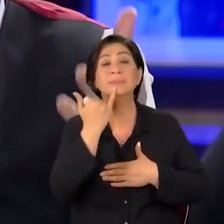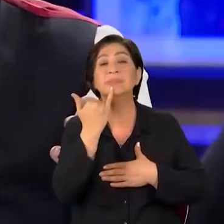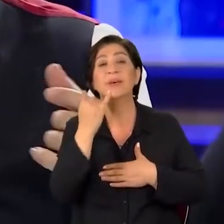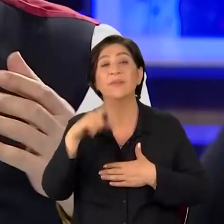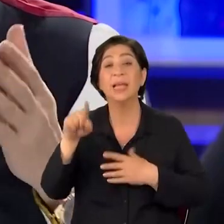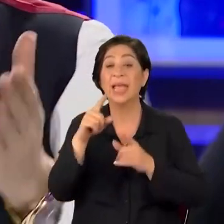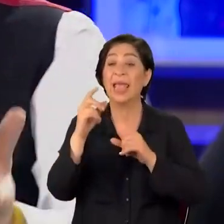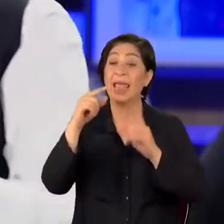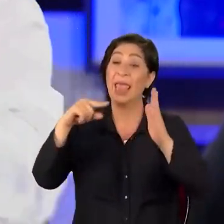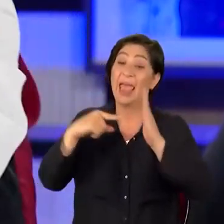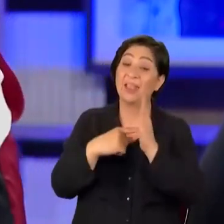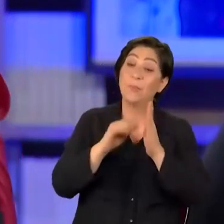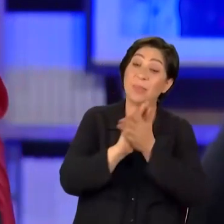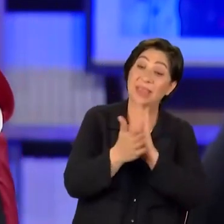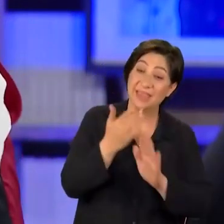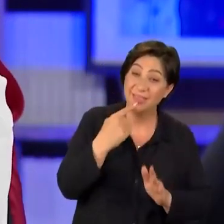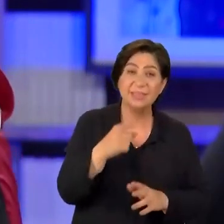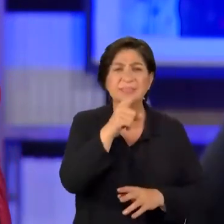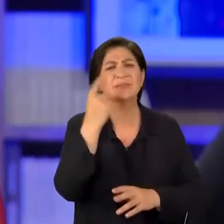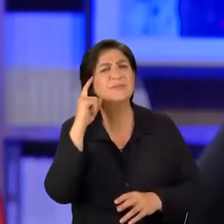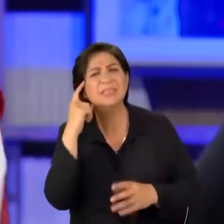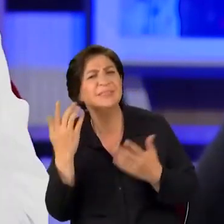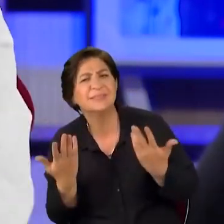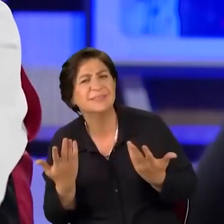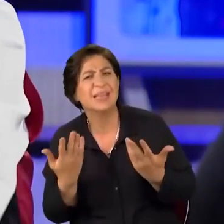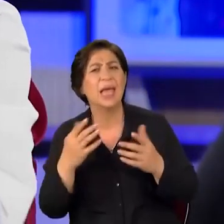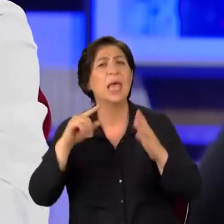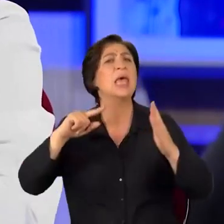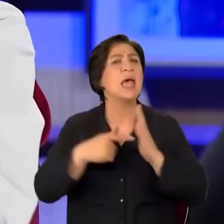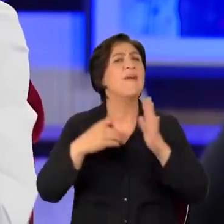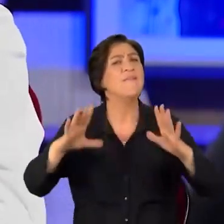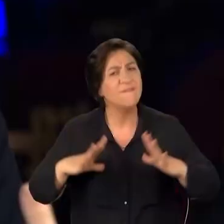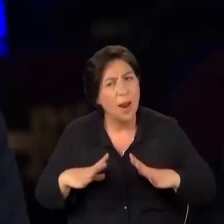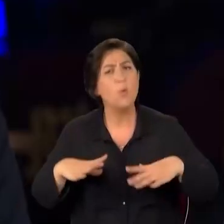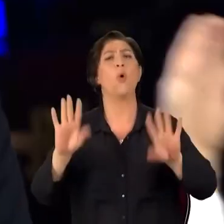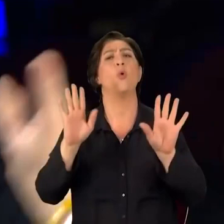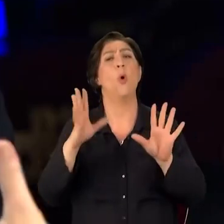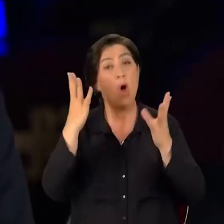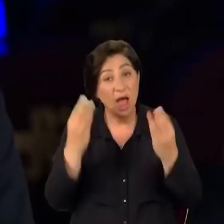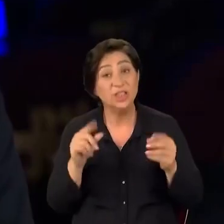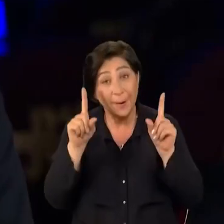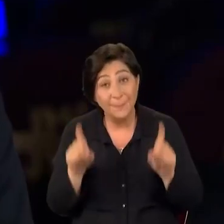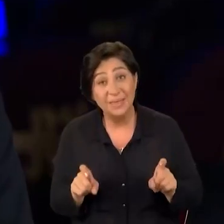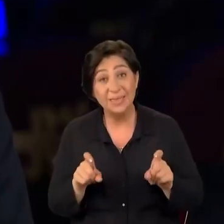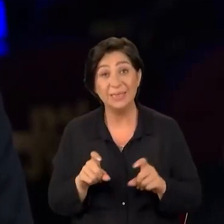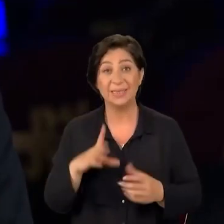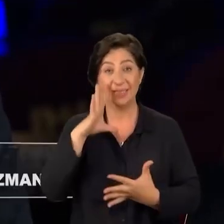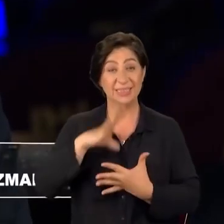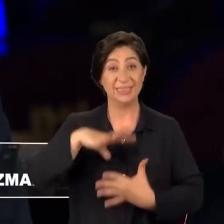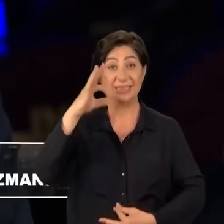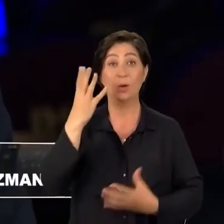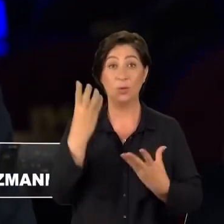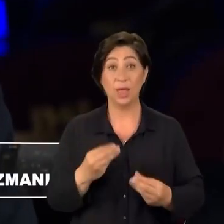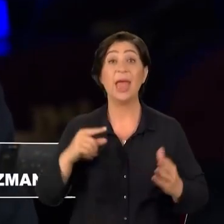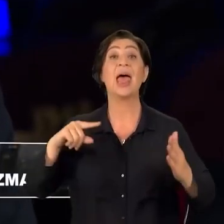ondan sonra diğer konuklarımızla birlikte ideolojiler bitti dedik. Sizin görüşünüz nedir? İdeolojiler var mı, yok mu ya da olacaklar mı?